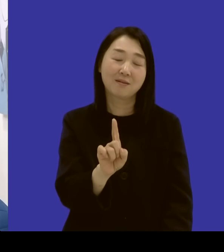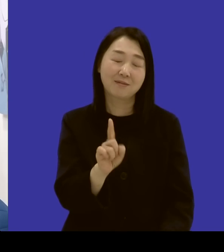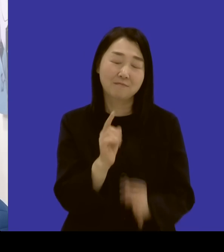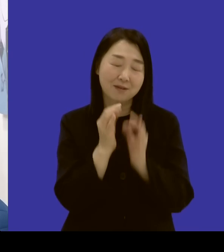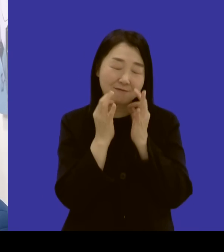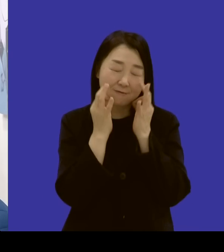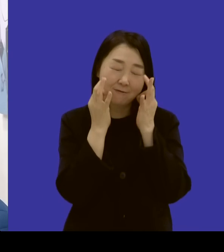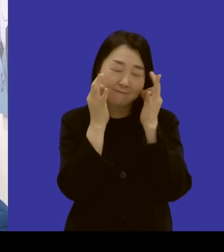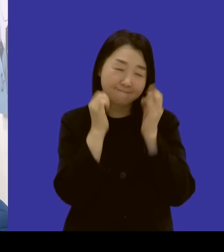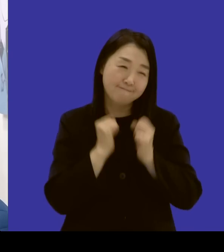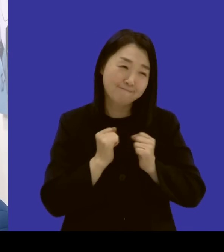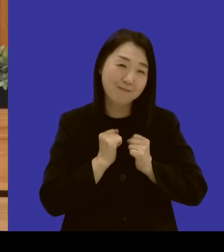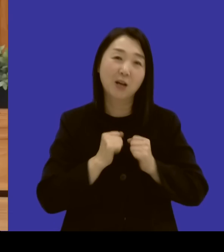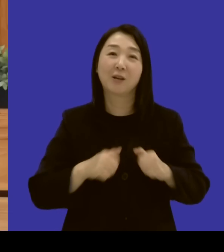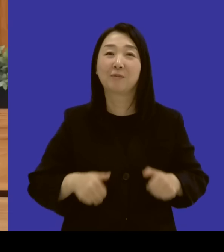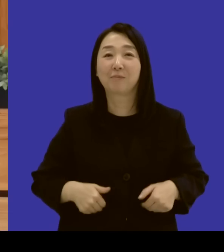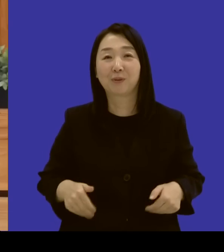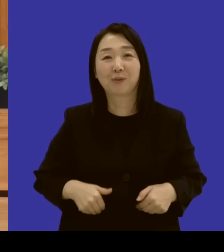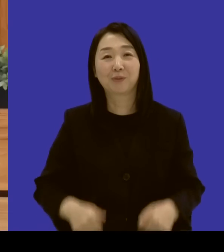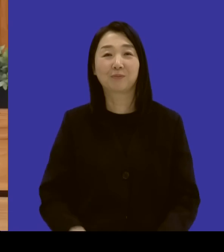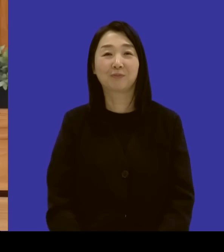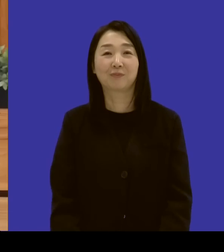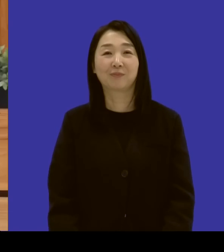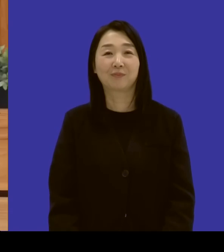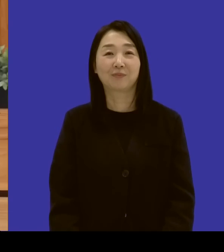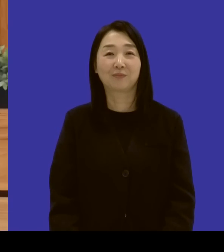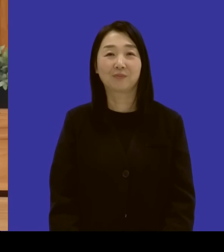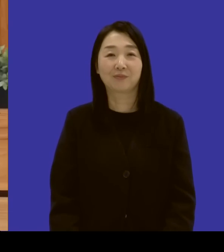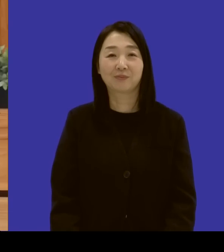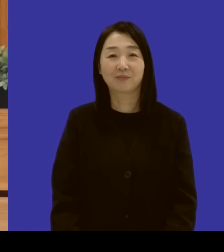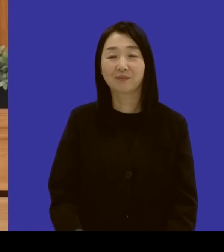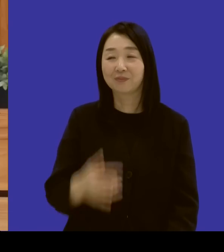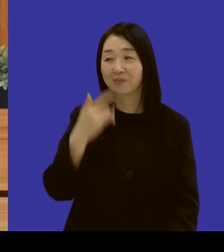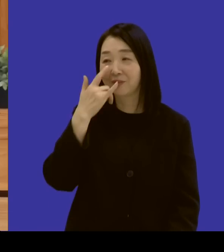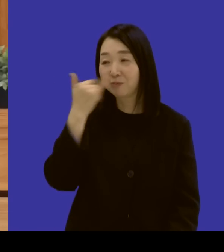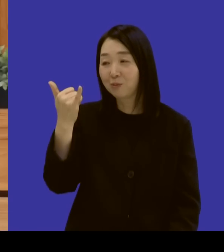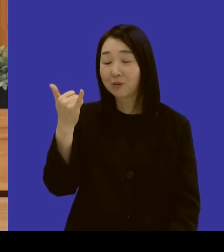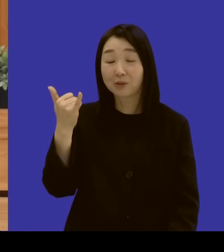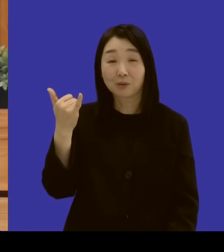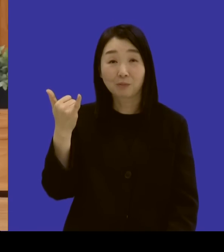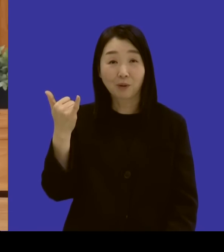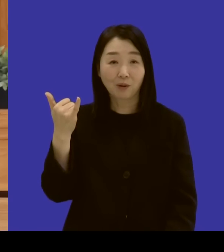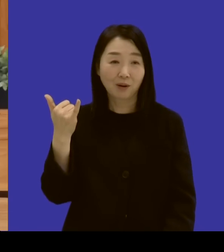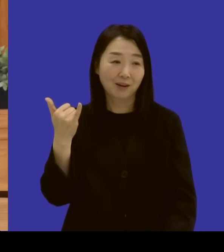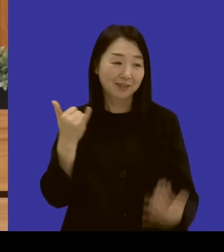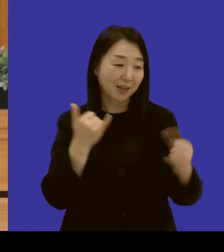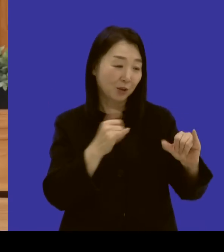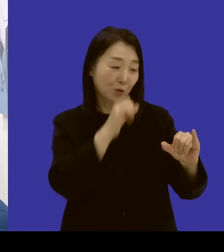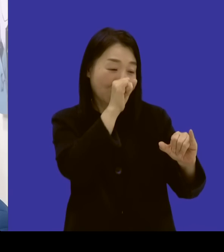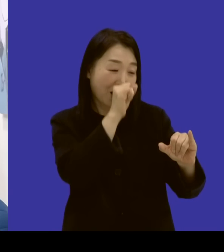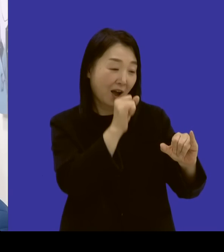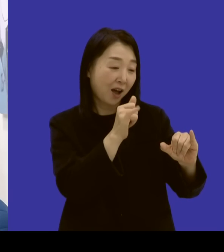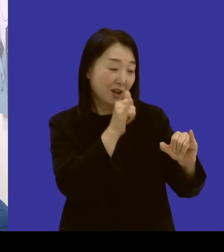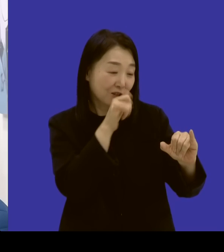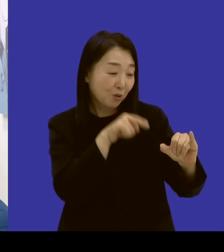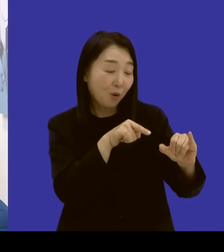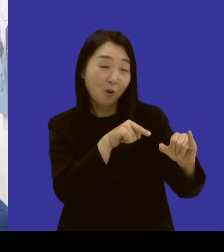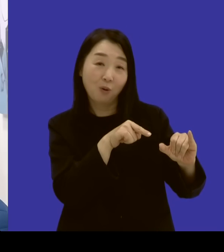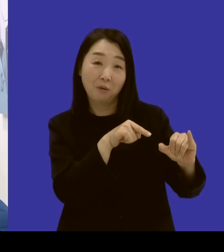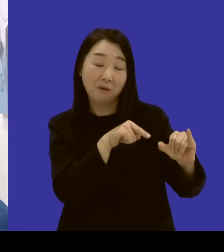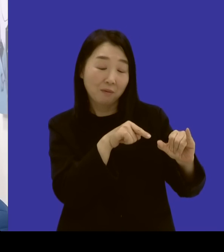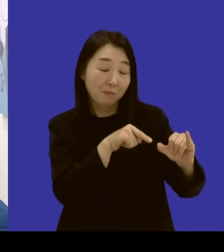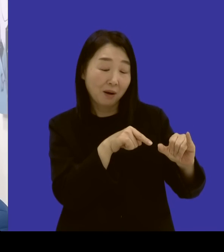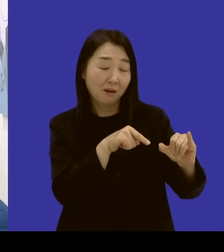혼신을 다해서 하는 게 굉장히 중요하고요. 저희 부모님들은 애들이 좋아하는 게 있을 때 그게 어떤 자기의